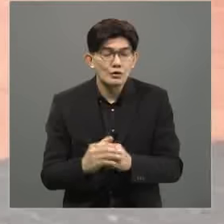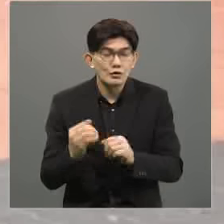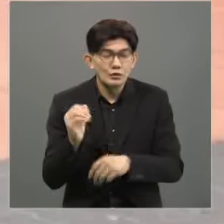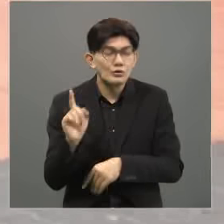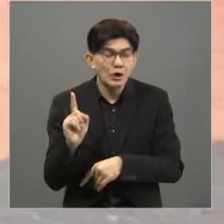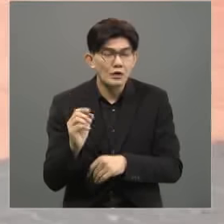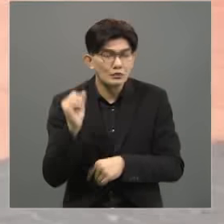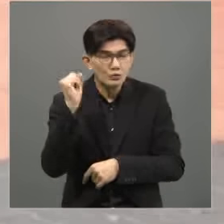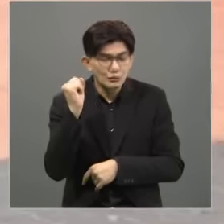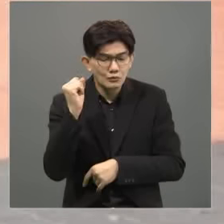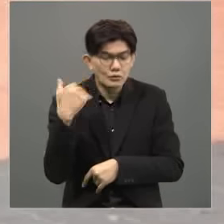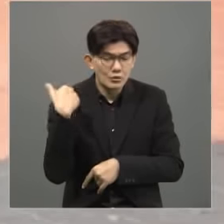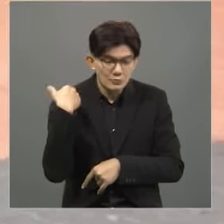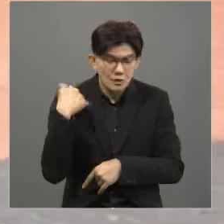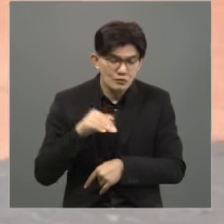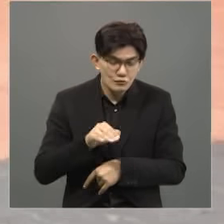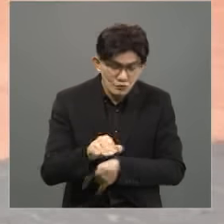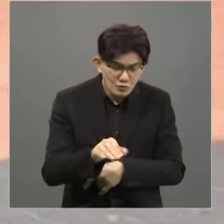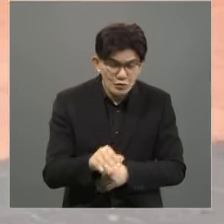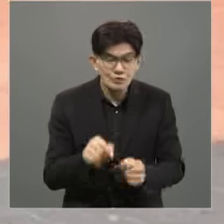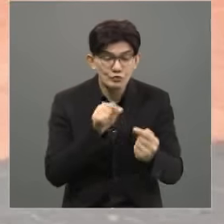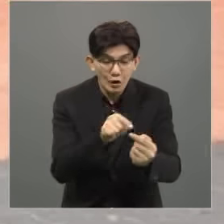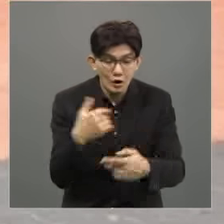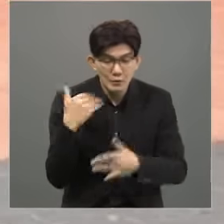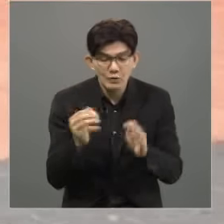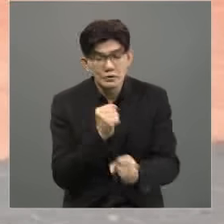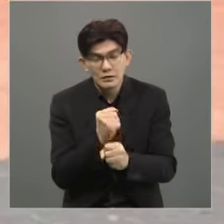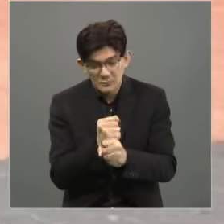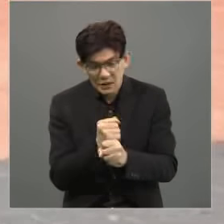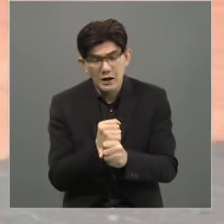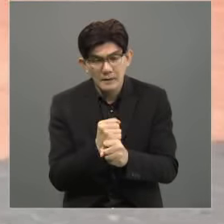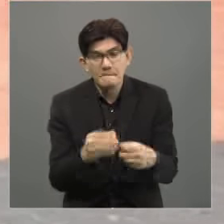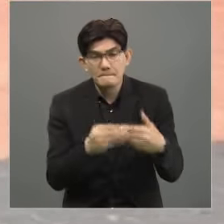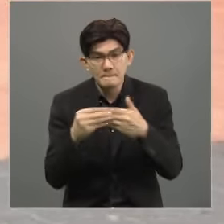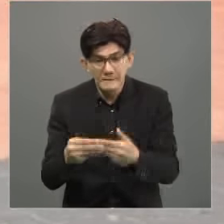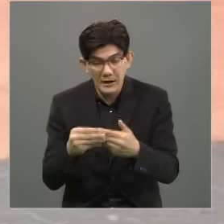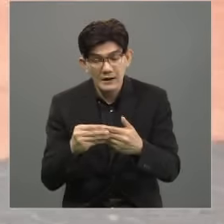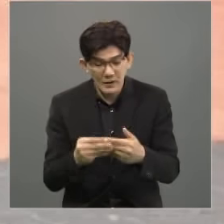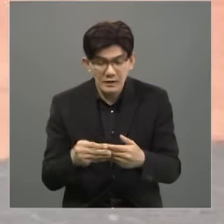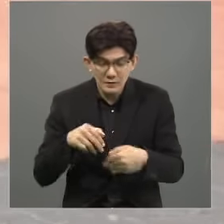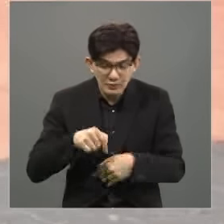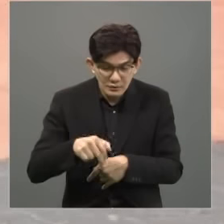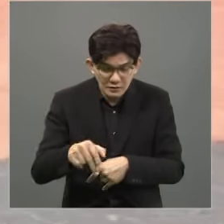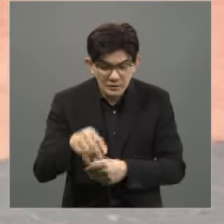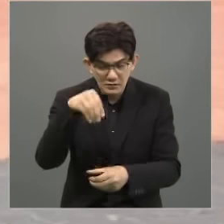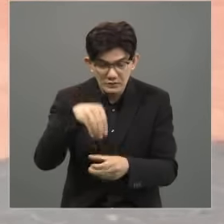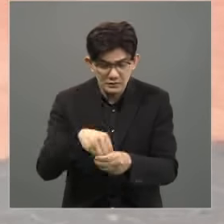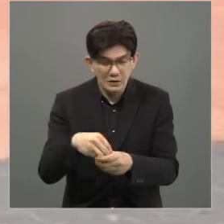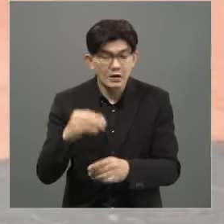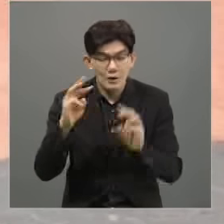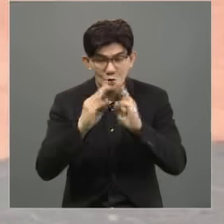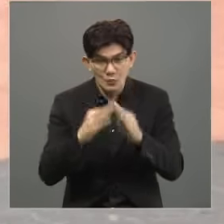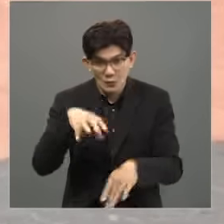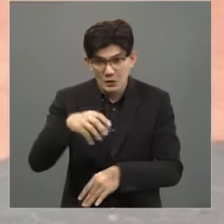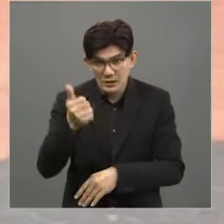ำทุกท่านมาที่จุดพักคอยจากนั้นจะมีเจ้าหน้าที่และจิตอาสาครับจะนำพาทุกท่านครับเคลื่อนเข้าสู่บริเวณของภายในวัดมหาวนาร